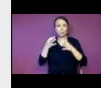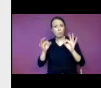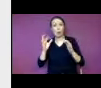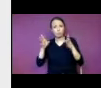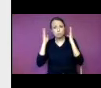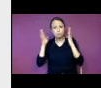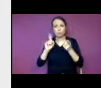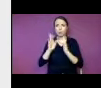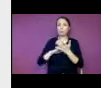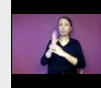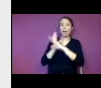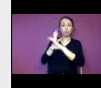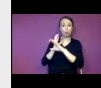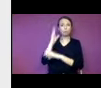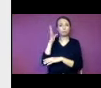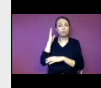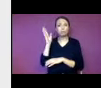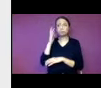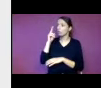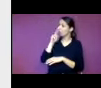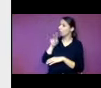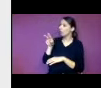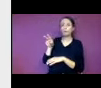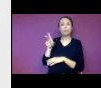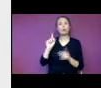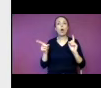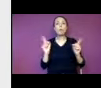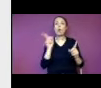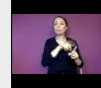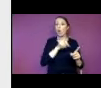to automatycznie wydaje mi się, że buduje to bardzo silne napięcie między